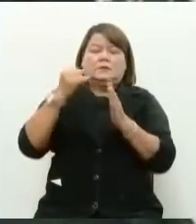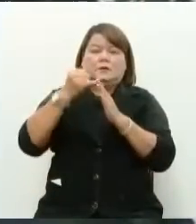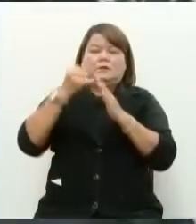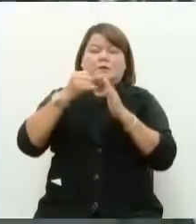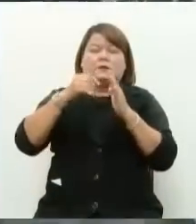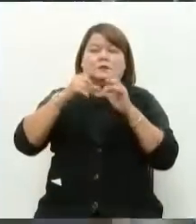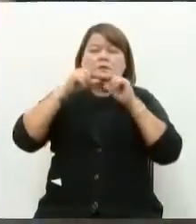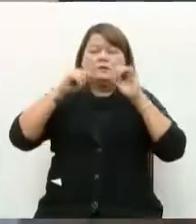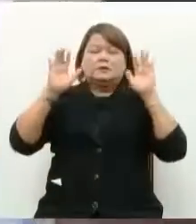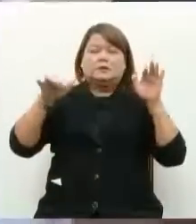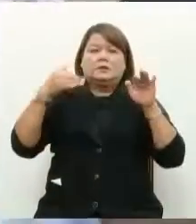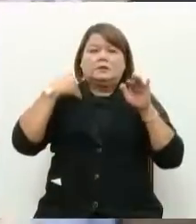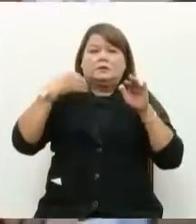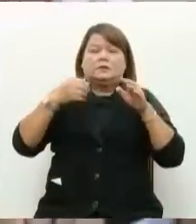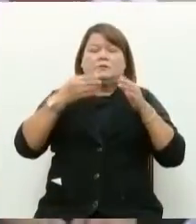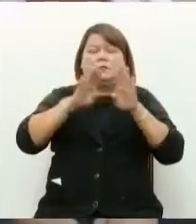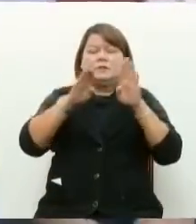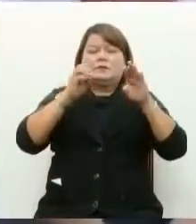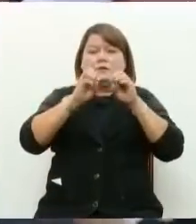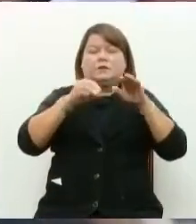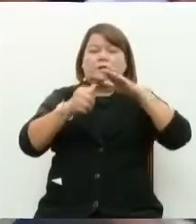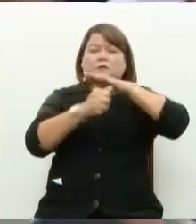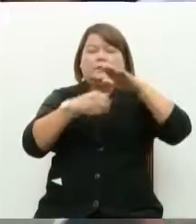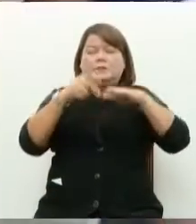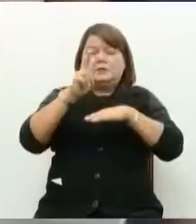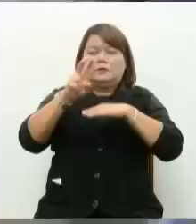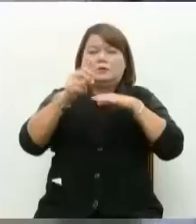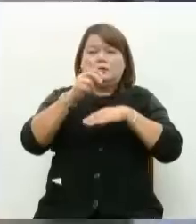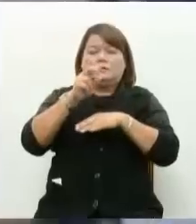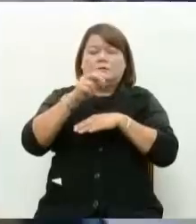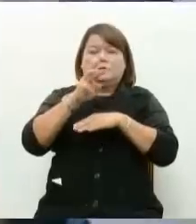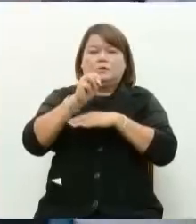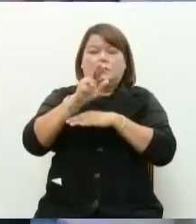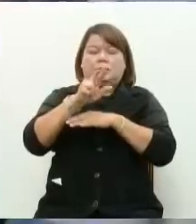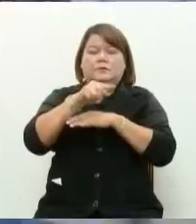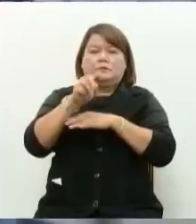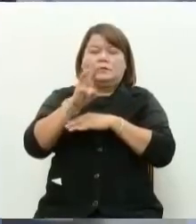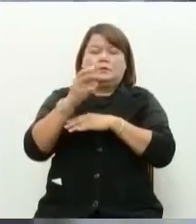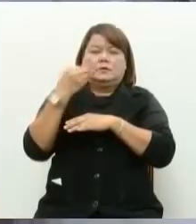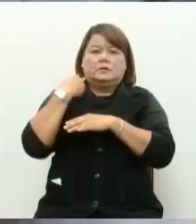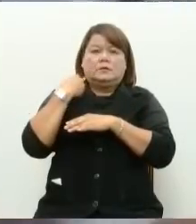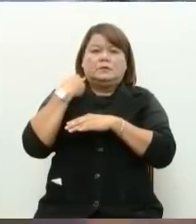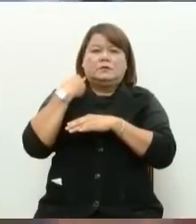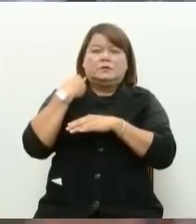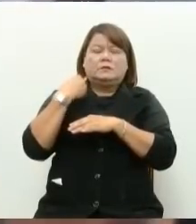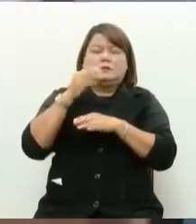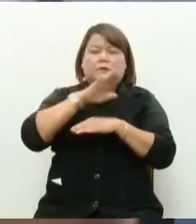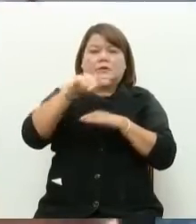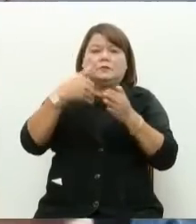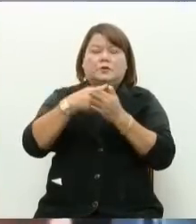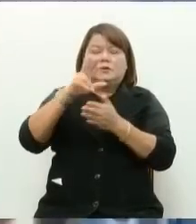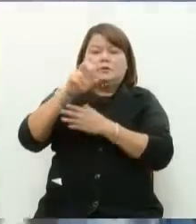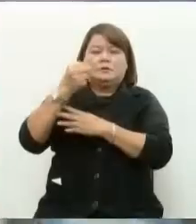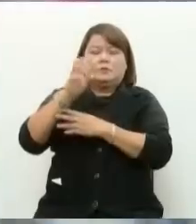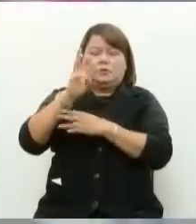ทำการสอนตั้งแต่ชั้นอนุบาลปีที่2จนถึงชั้นประถมศึกษาปีที่6มีจำนวนนักเรียนทั้งสิ้น326คนมีข้า